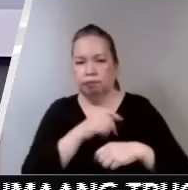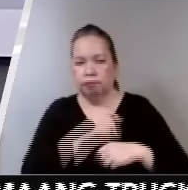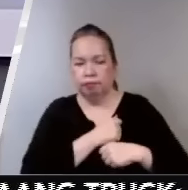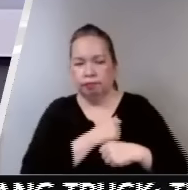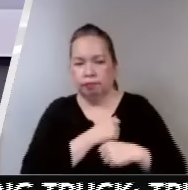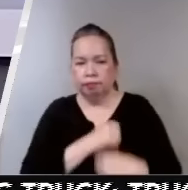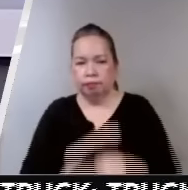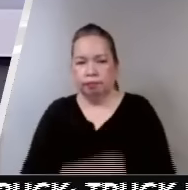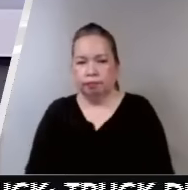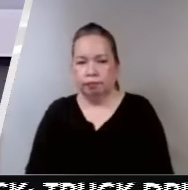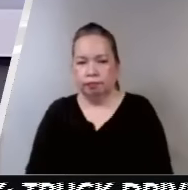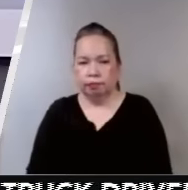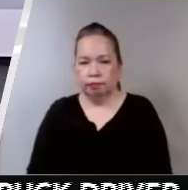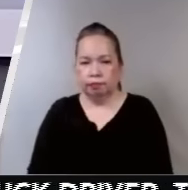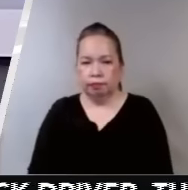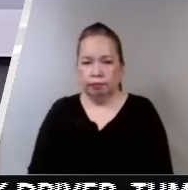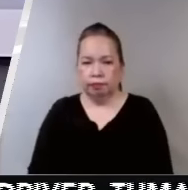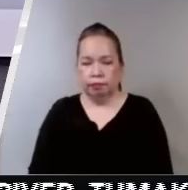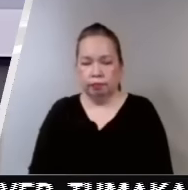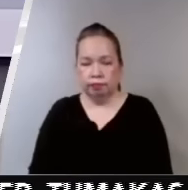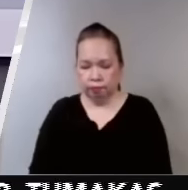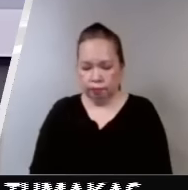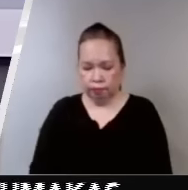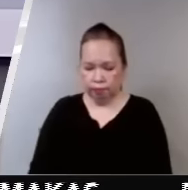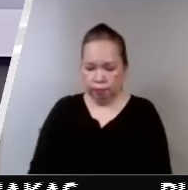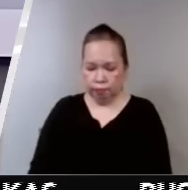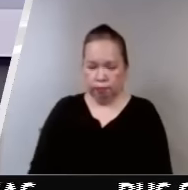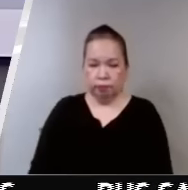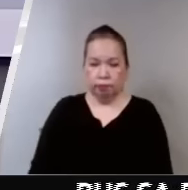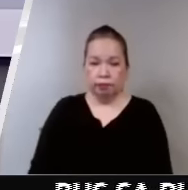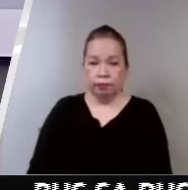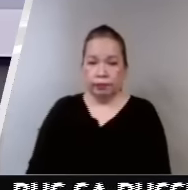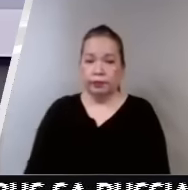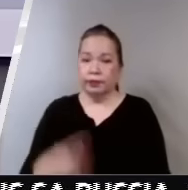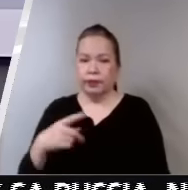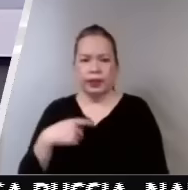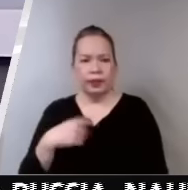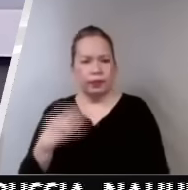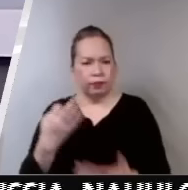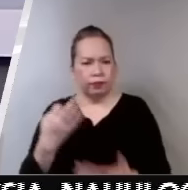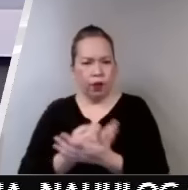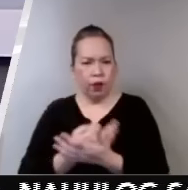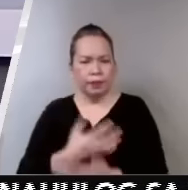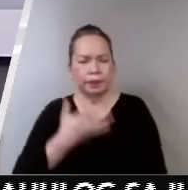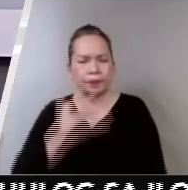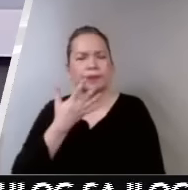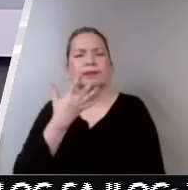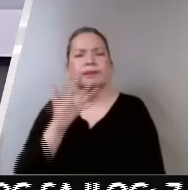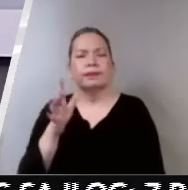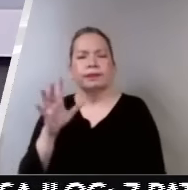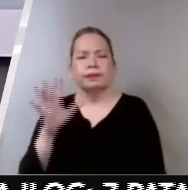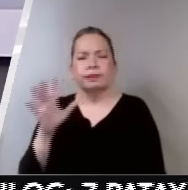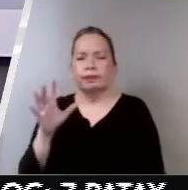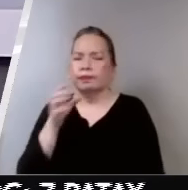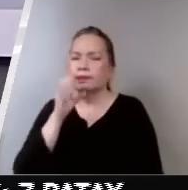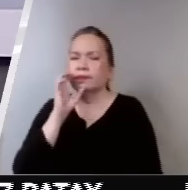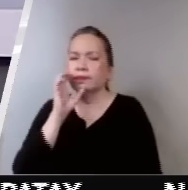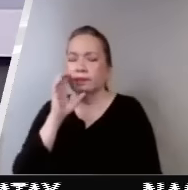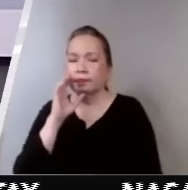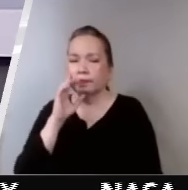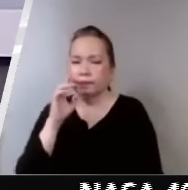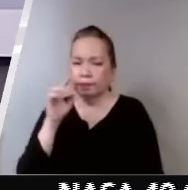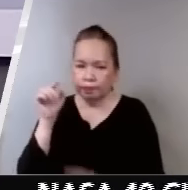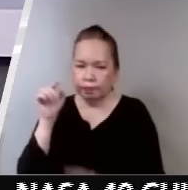May fresh na fresh at talaga namang refreshing na summer drink na binabalik-balikan sa Jensen. At ang